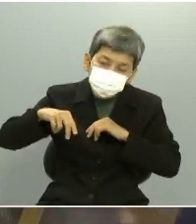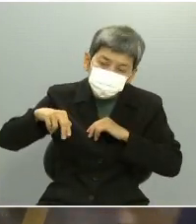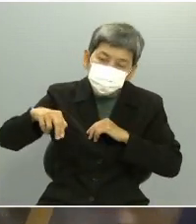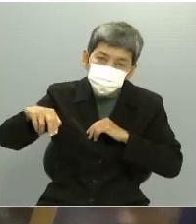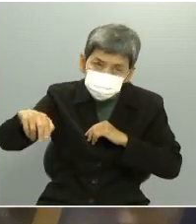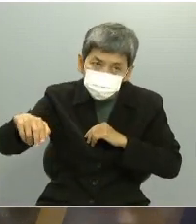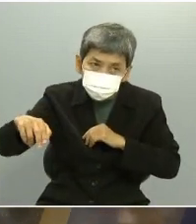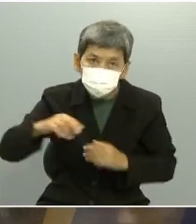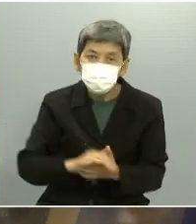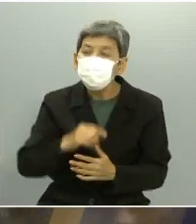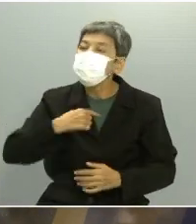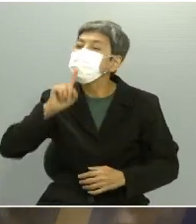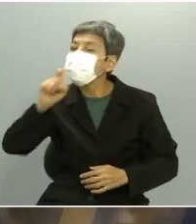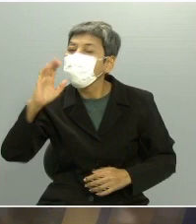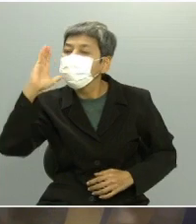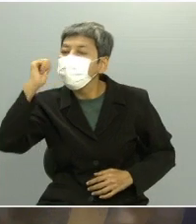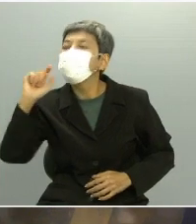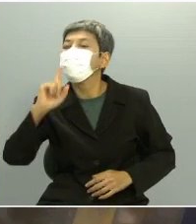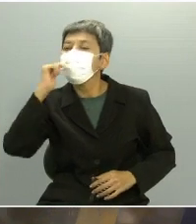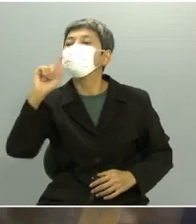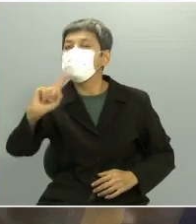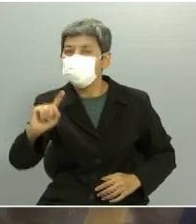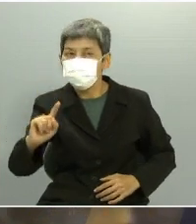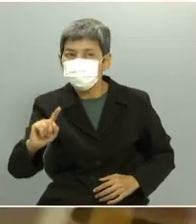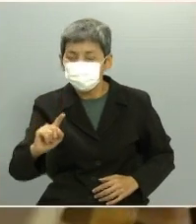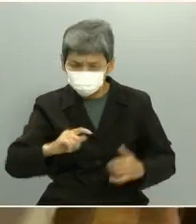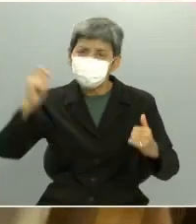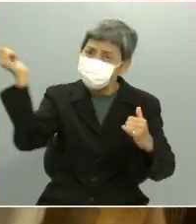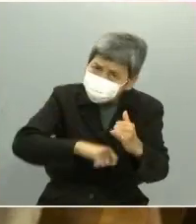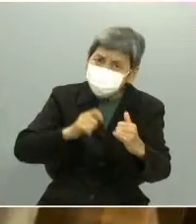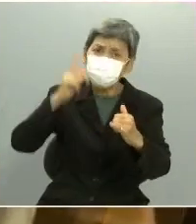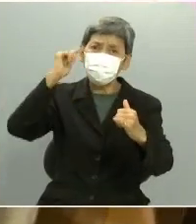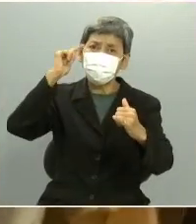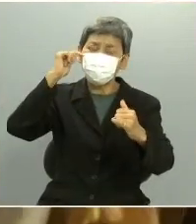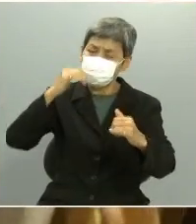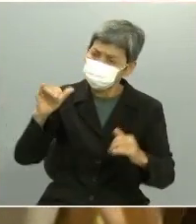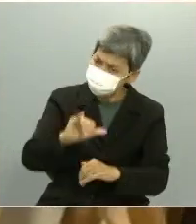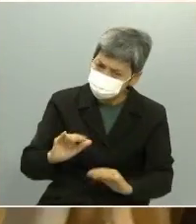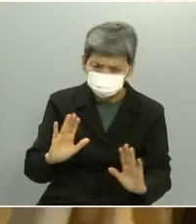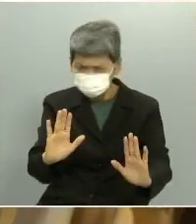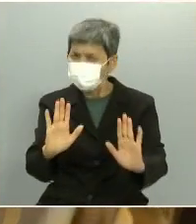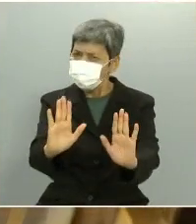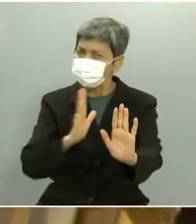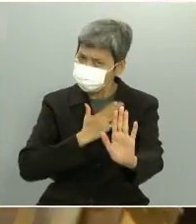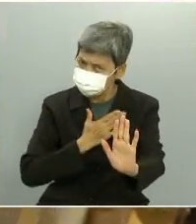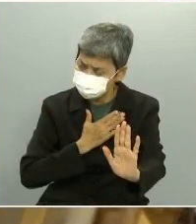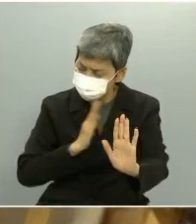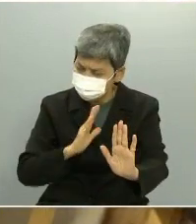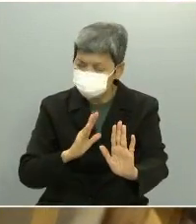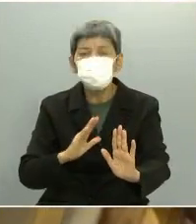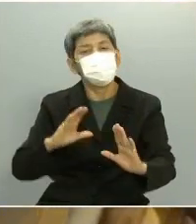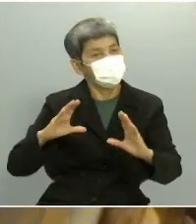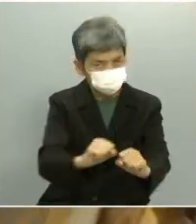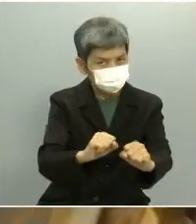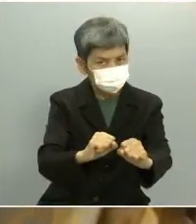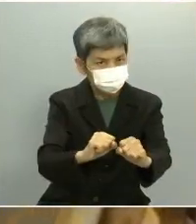ล้วไปถามหาพ่อกับแม่ทั้งที่เพิ่งจะก่อเหตุญาติเลยพยายามจะเกลี้ยกล่อมจนควบคุมตัว